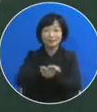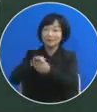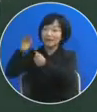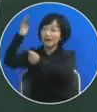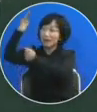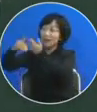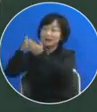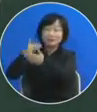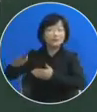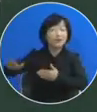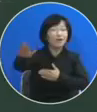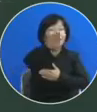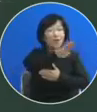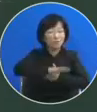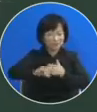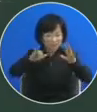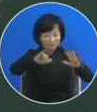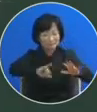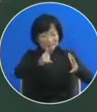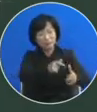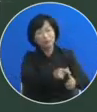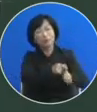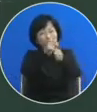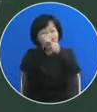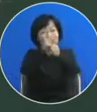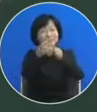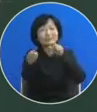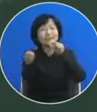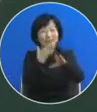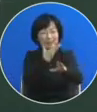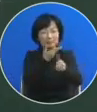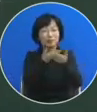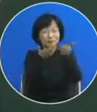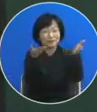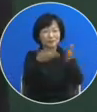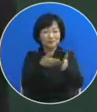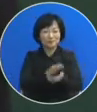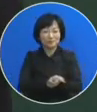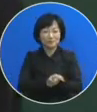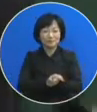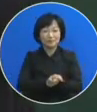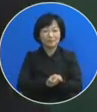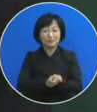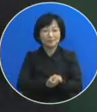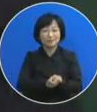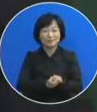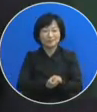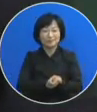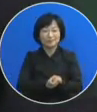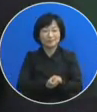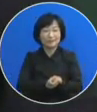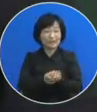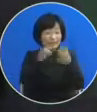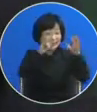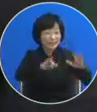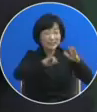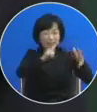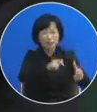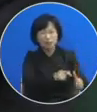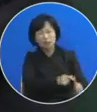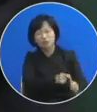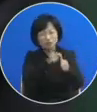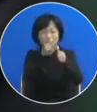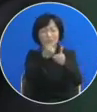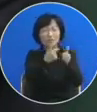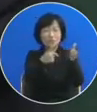살리는 응답을 예비합니다. It's at this time that God has prepared the answer to save the age. 여러분의 그냥 생명 거는 것이 아니고 시대를 살릴 응답을 주시는